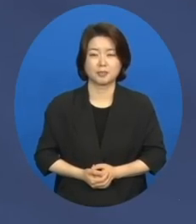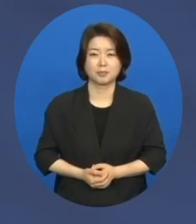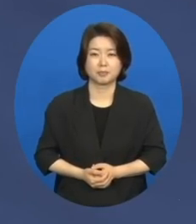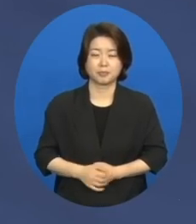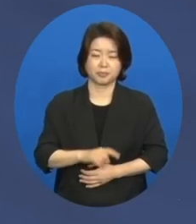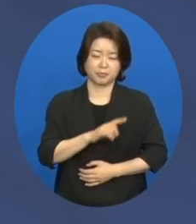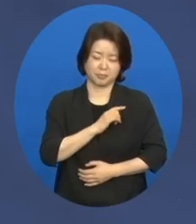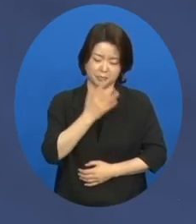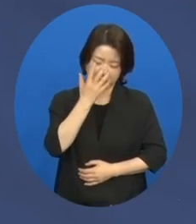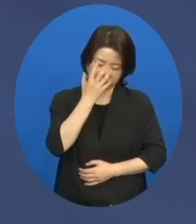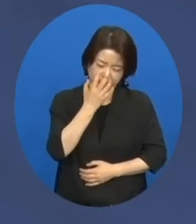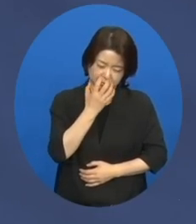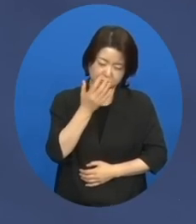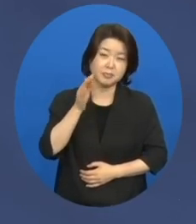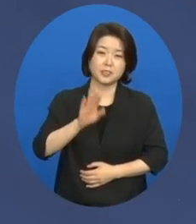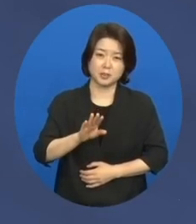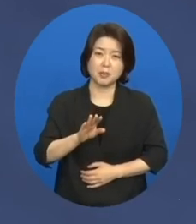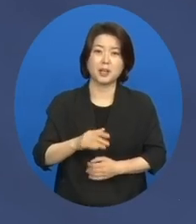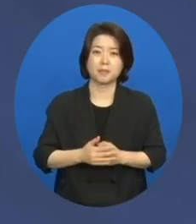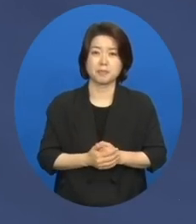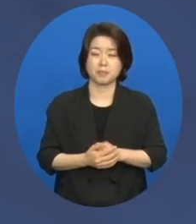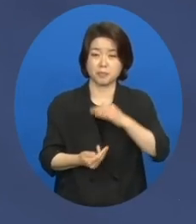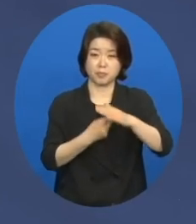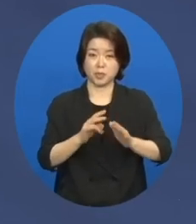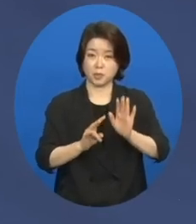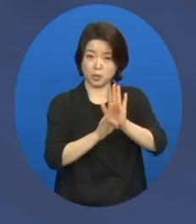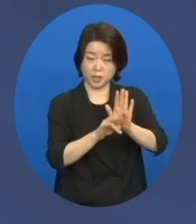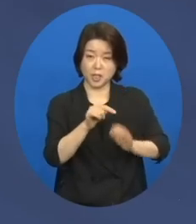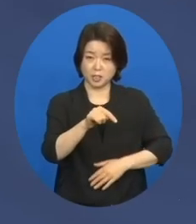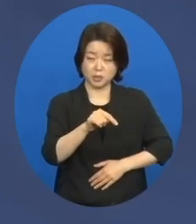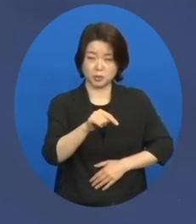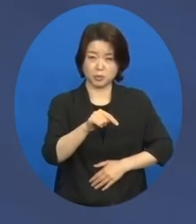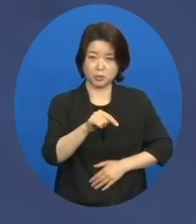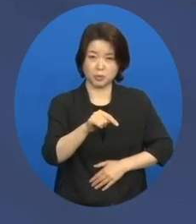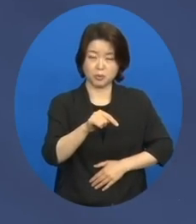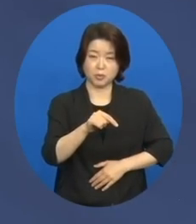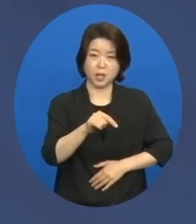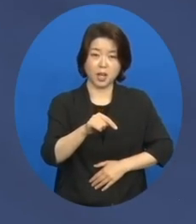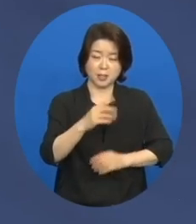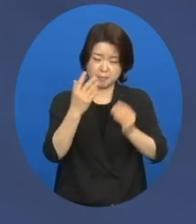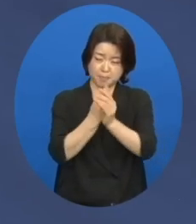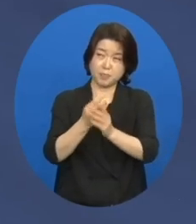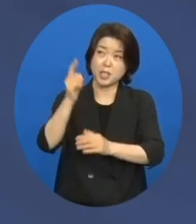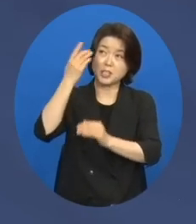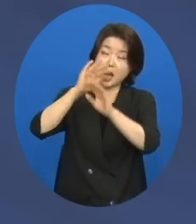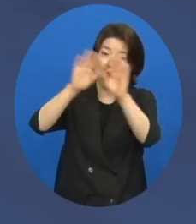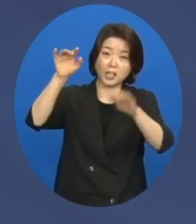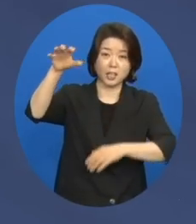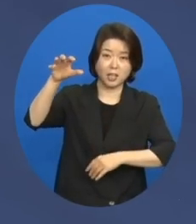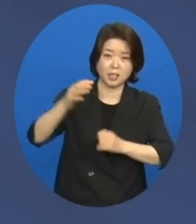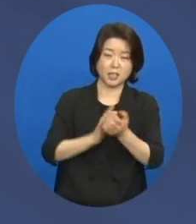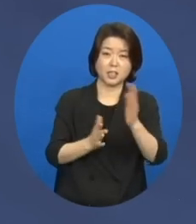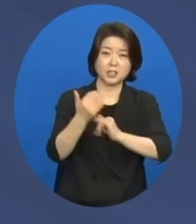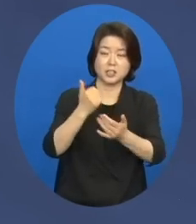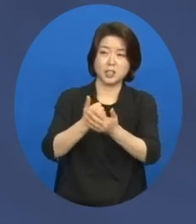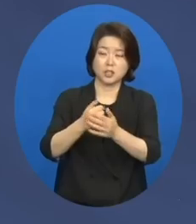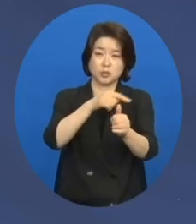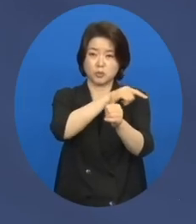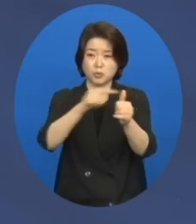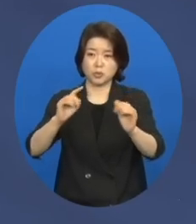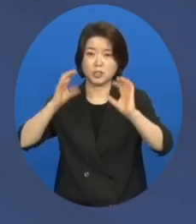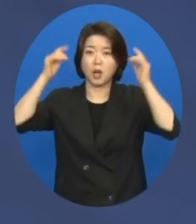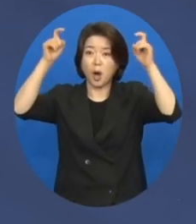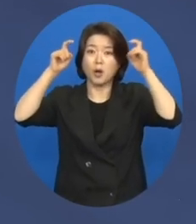가장 흉측한 거지만 요한계시록에 그 완성된 하늘나라에서도요 예수님이 죽임당한 어린 양으로